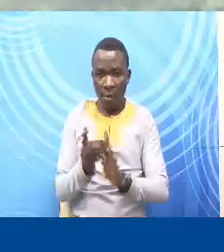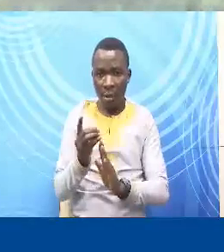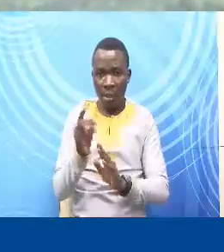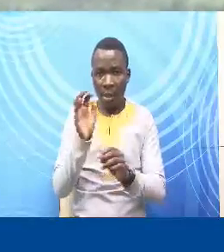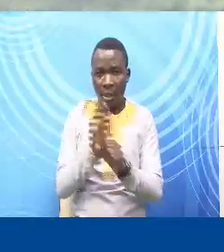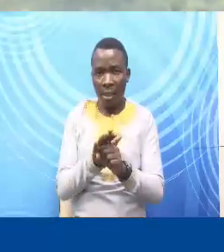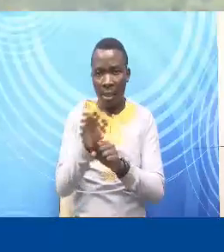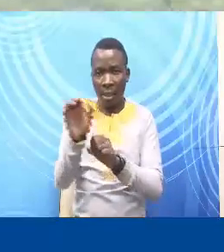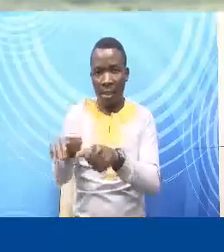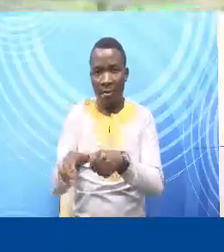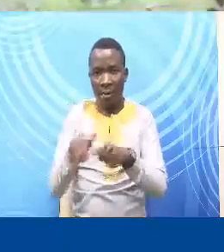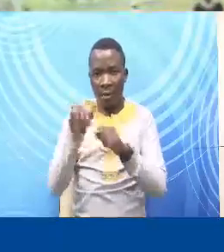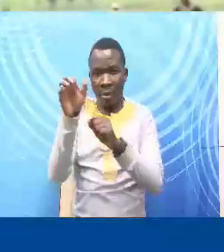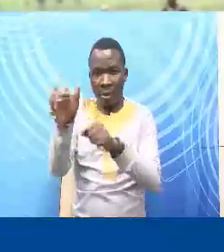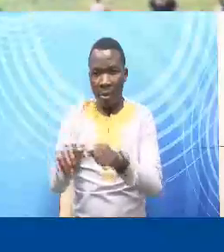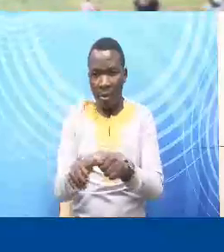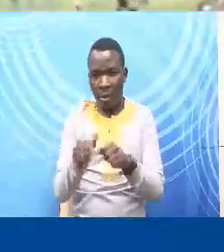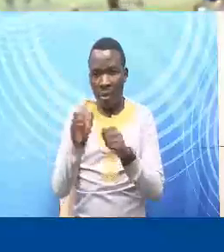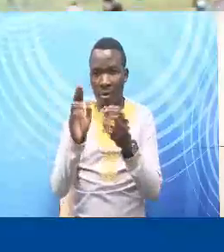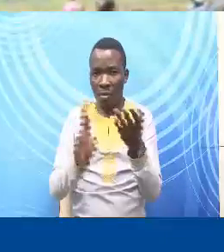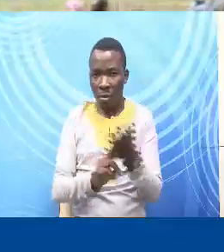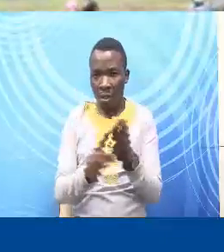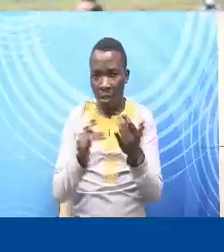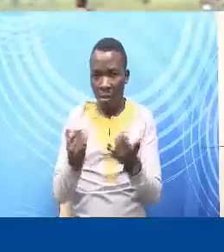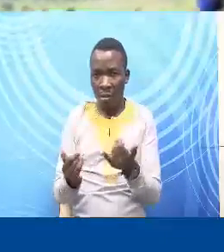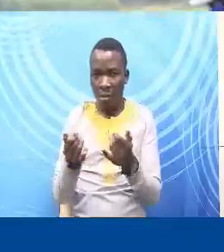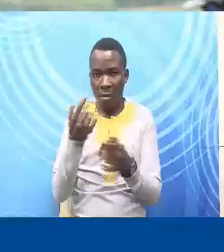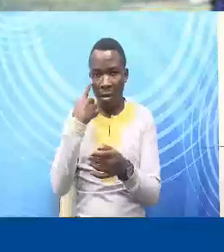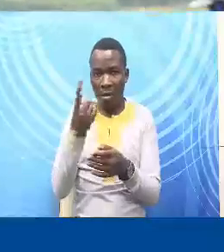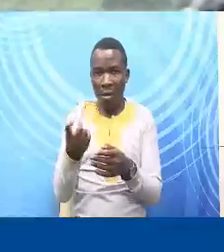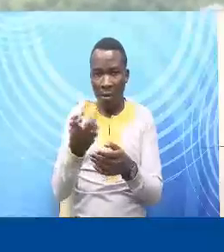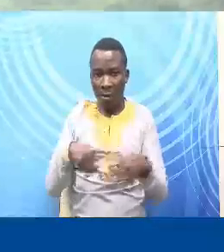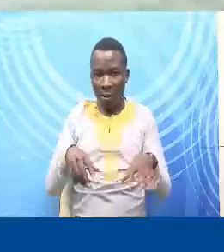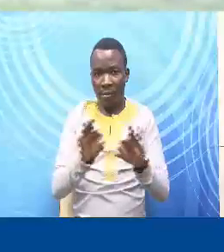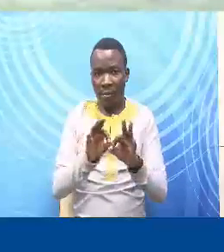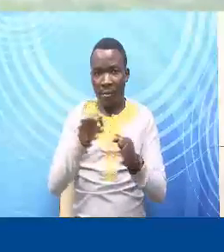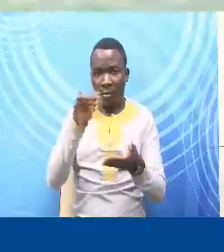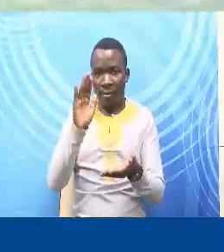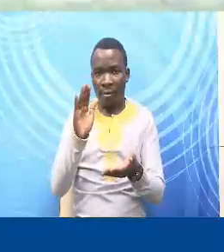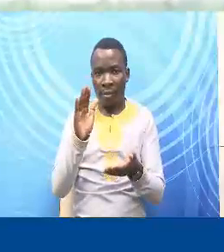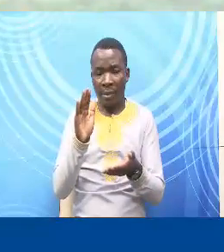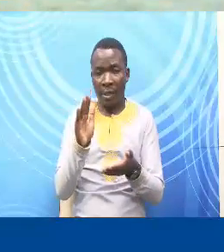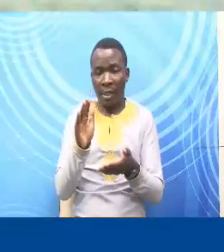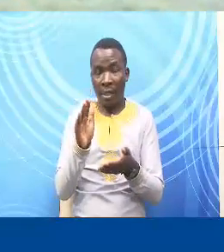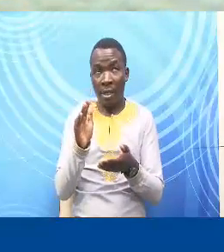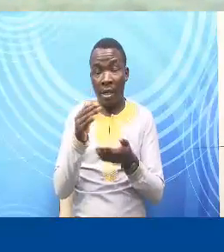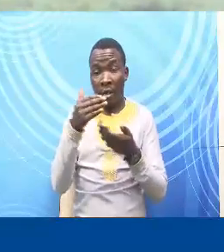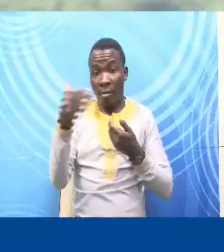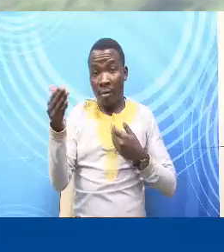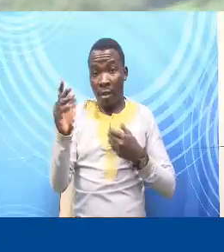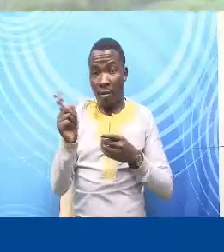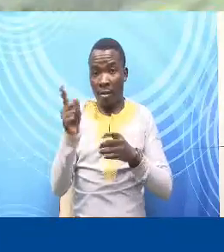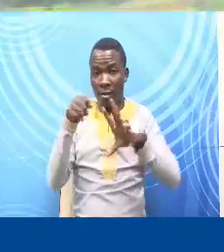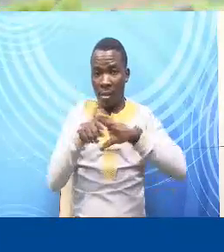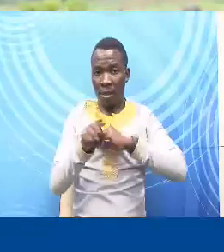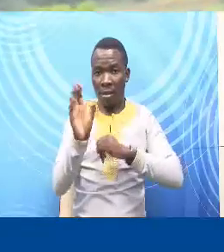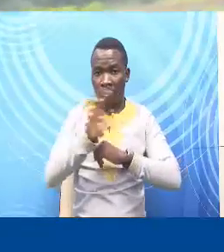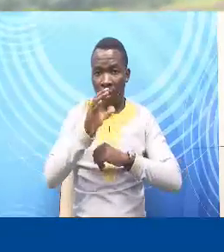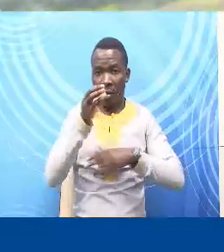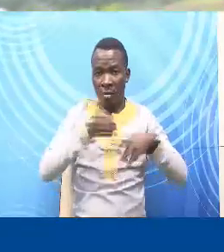cyane ibyo guhinga gushyira mu dusigaye dukoresha twarabibonye byatugiriye akamaro cyane. Mbere tutarajya muri koperative nta